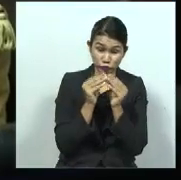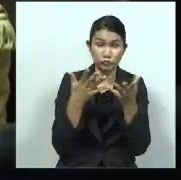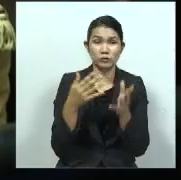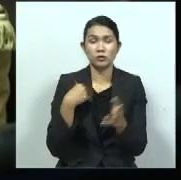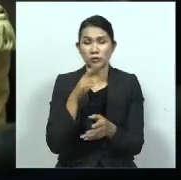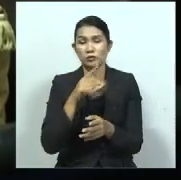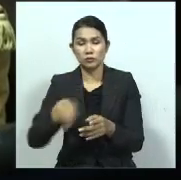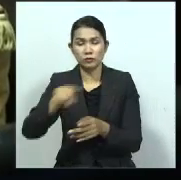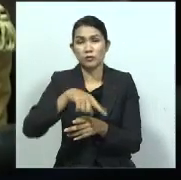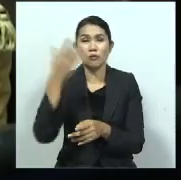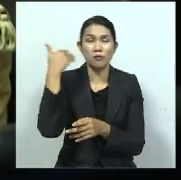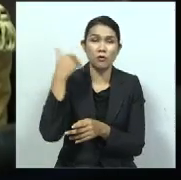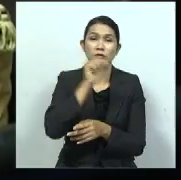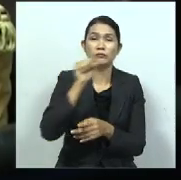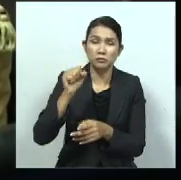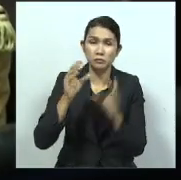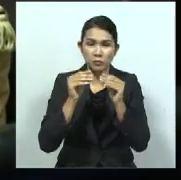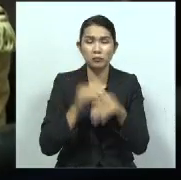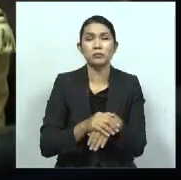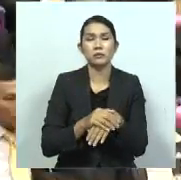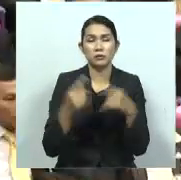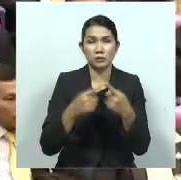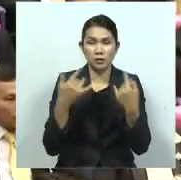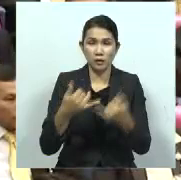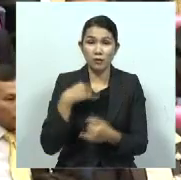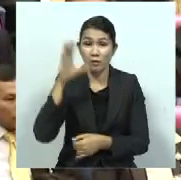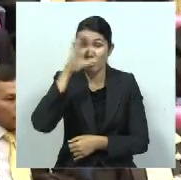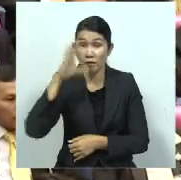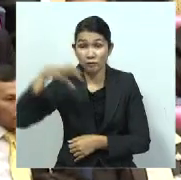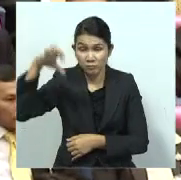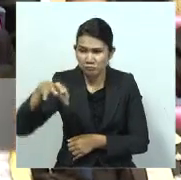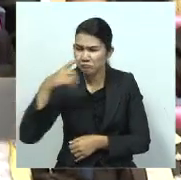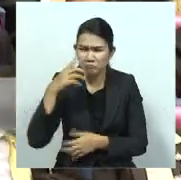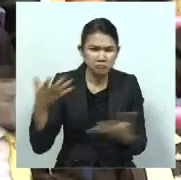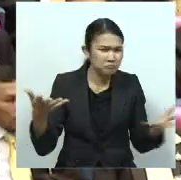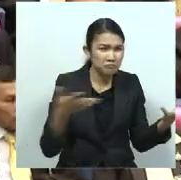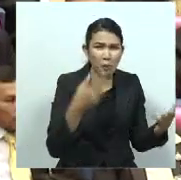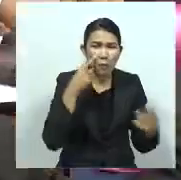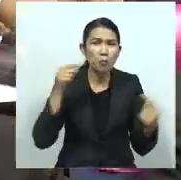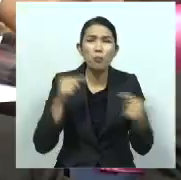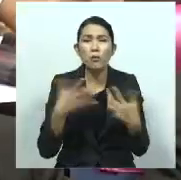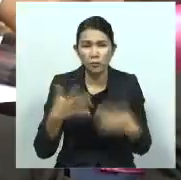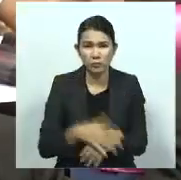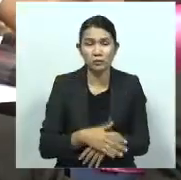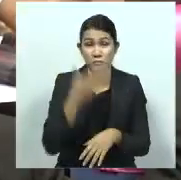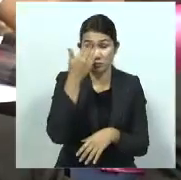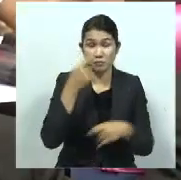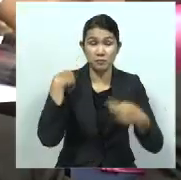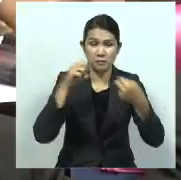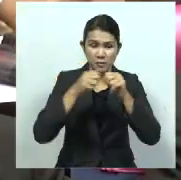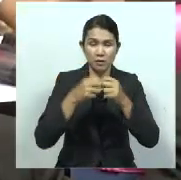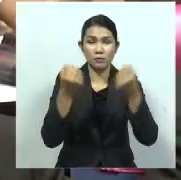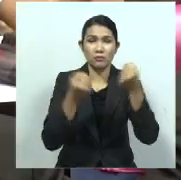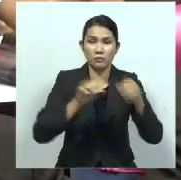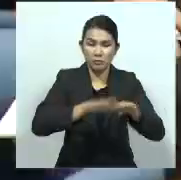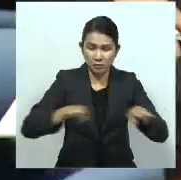ภาผู้แทนราษฎรใน3นัดที่ผ่านมาแต่ว่าลองไปหาสถานที่อื่นทดแทนกันแล้วก็ยังไม่เจอที่ใดเหมาะสมครับเพราะว่ามีปัญหาเรื่องที่จอด